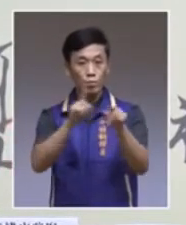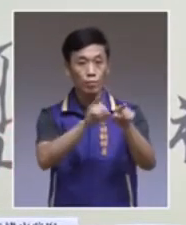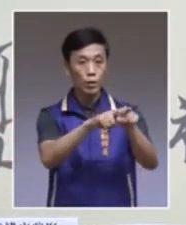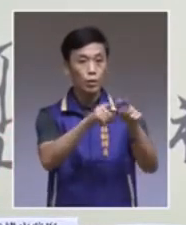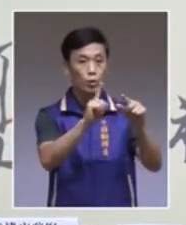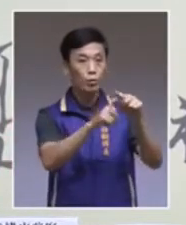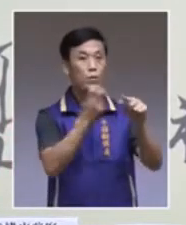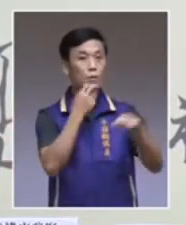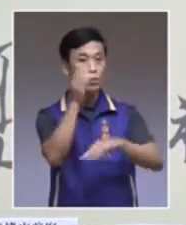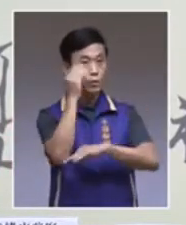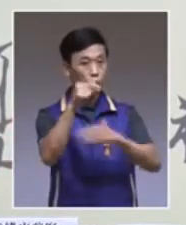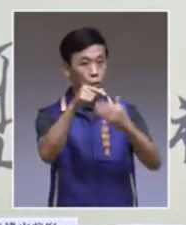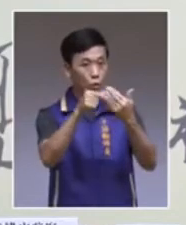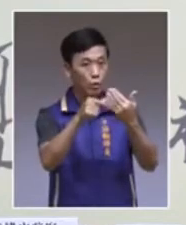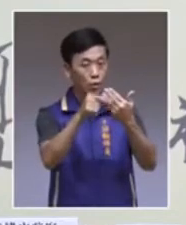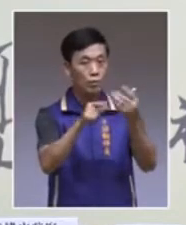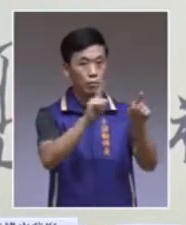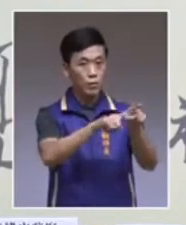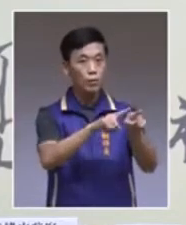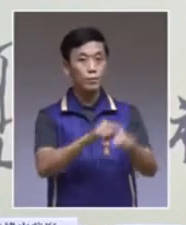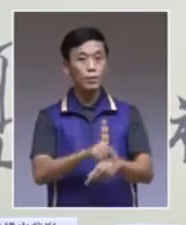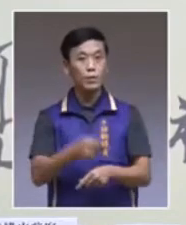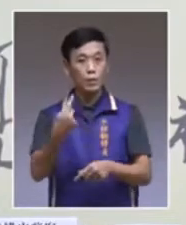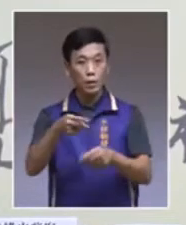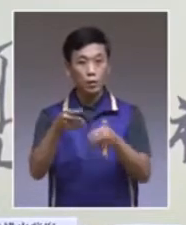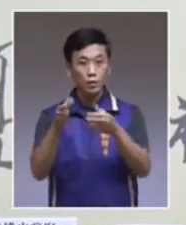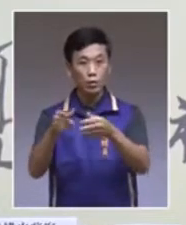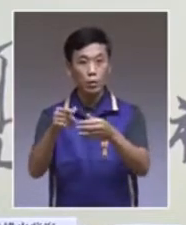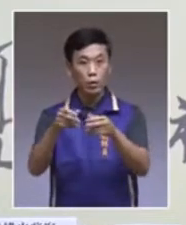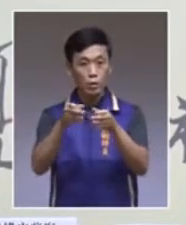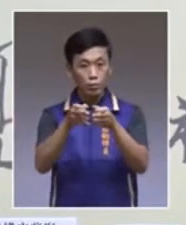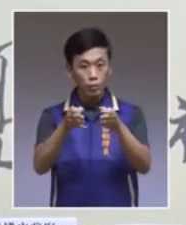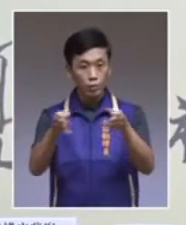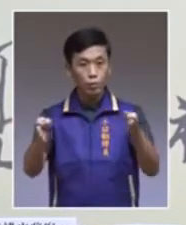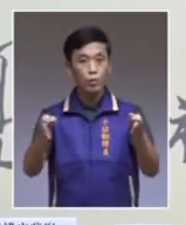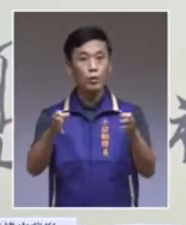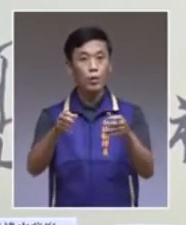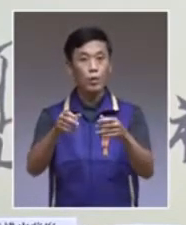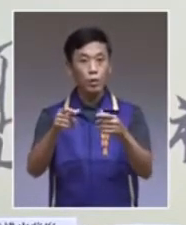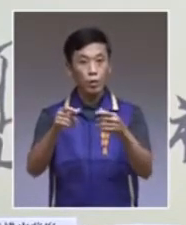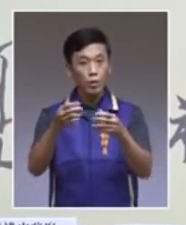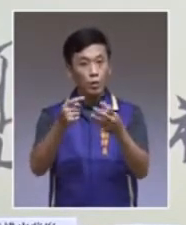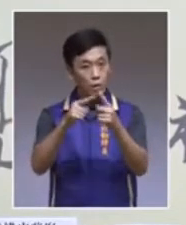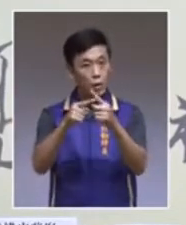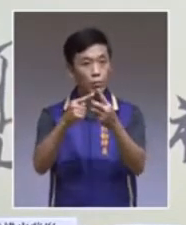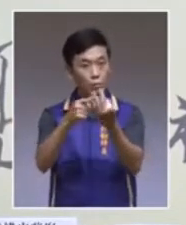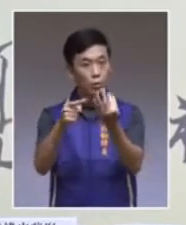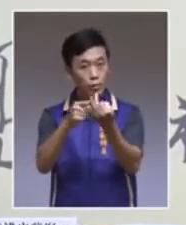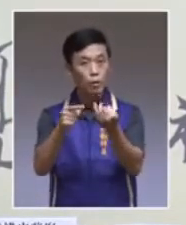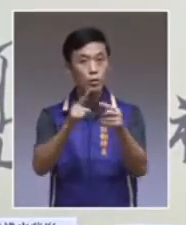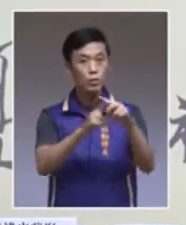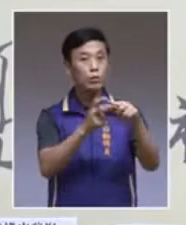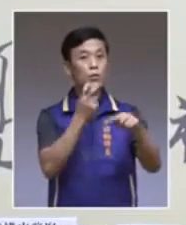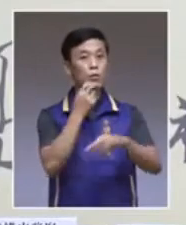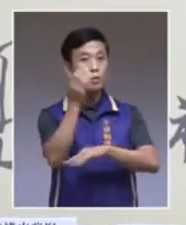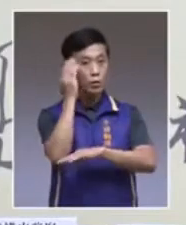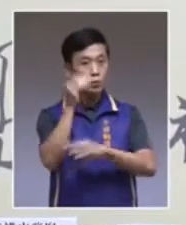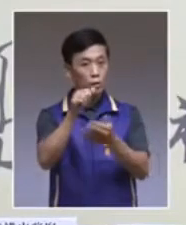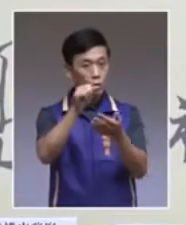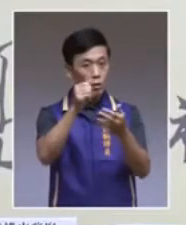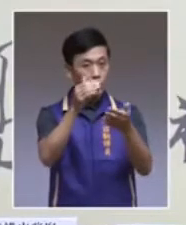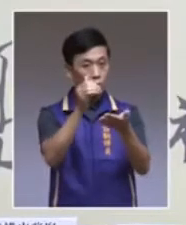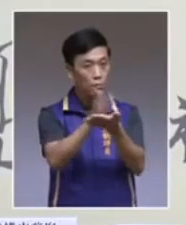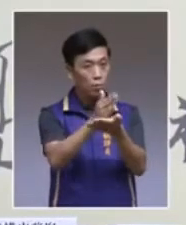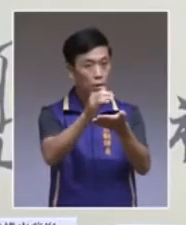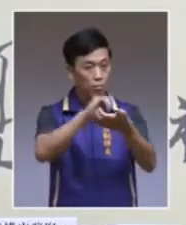然后按照这个造册的原额，然后中央核定多少的数额来施